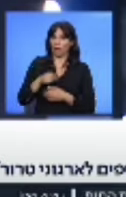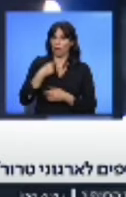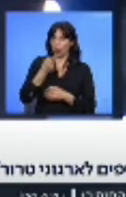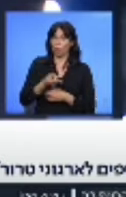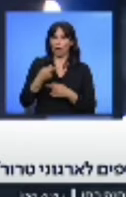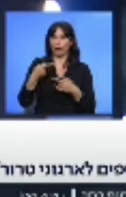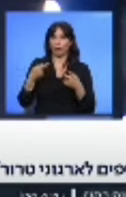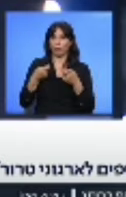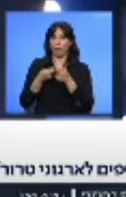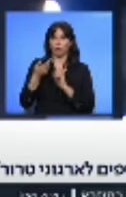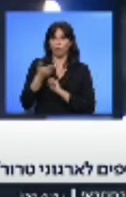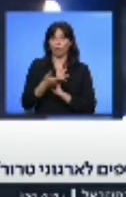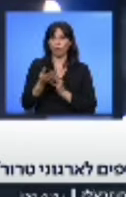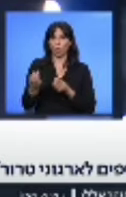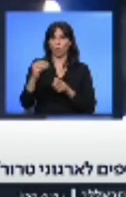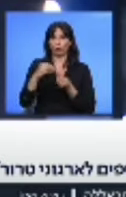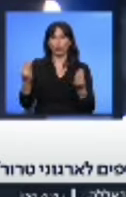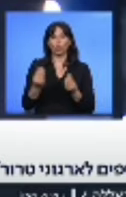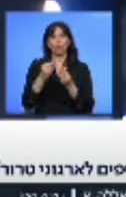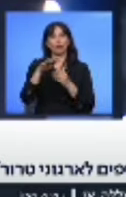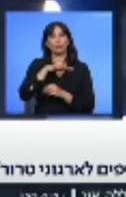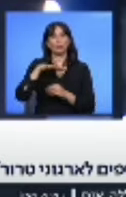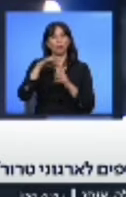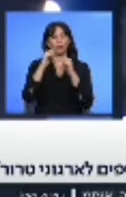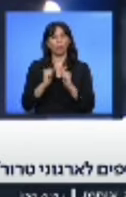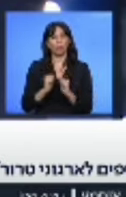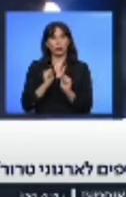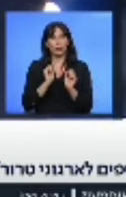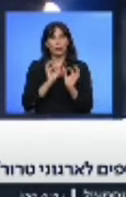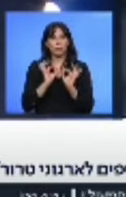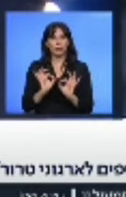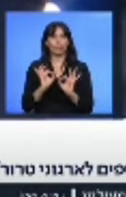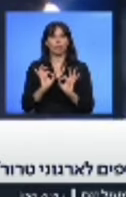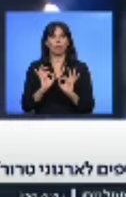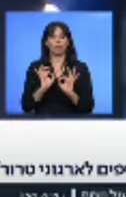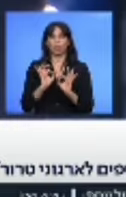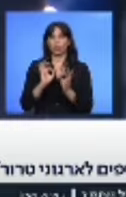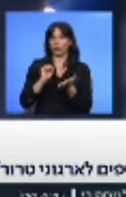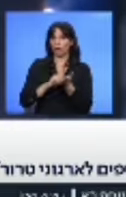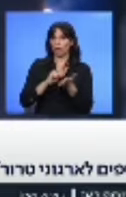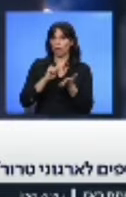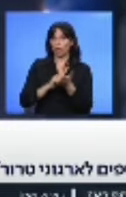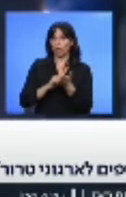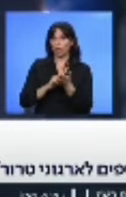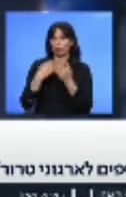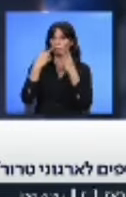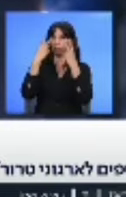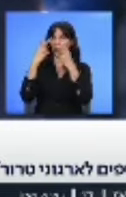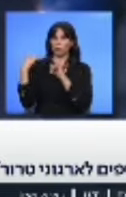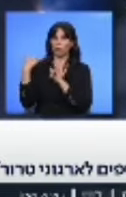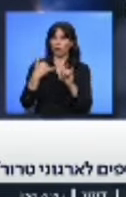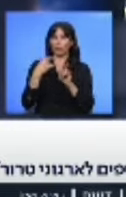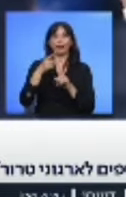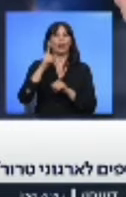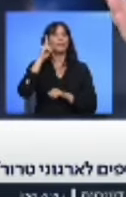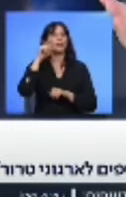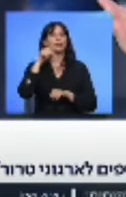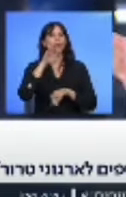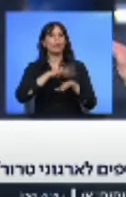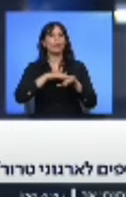עוד משהו לגורמי הביטחון. זה בסדר שעיתונאית כמה שהיא בחירה כמוך מביאה את זה, אבל זה גם התפקיד שלהם. הם צריכים